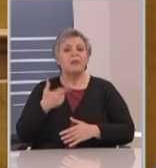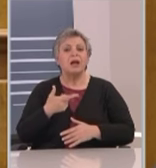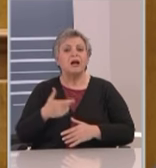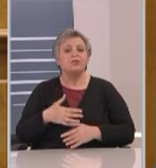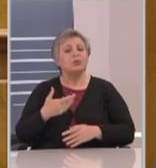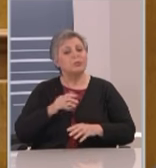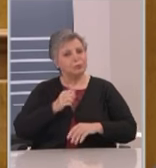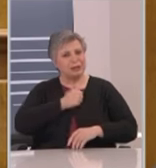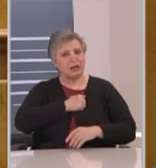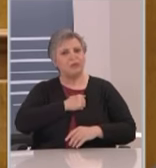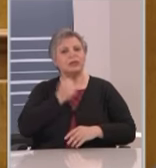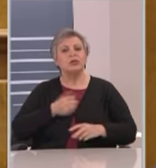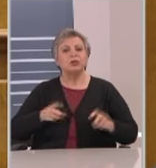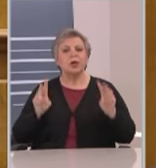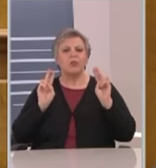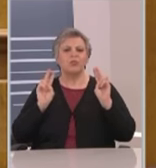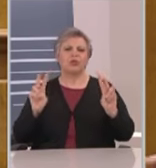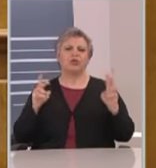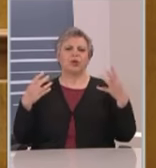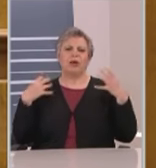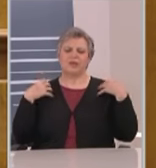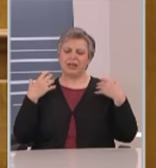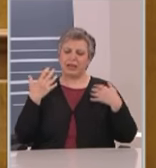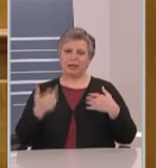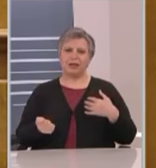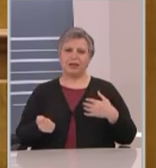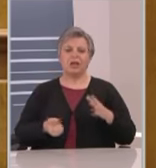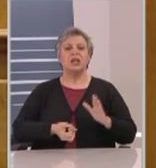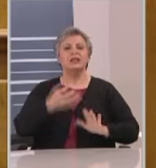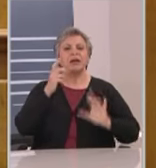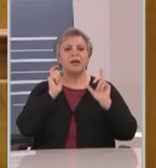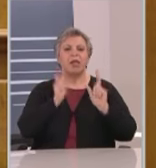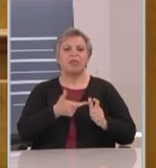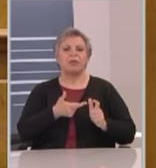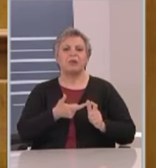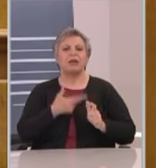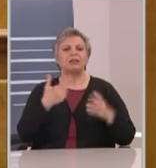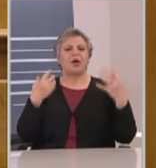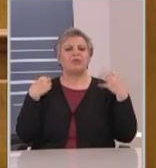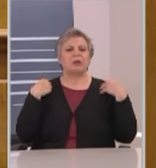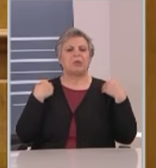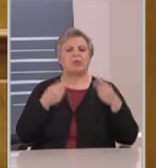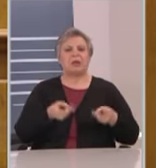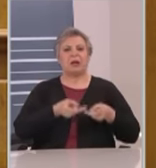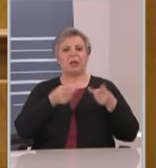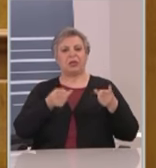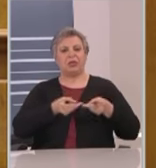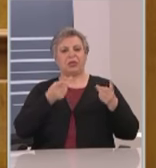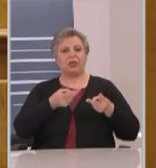τόσο μεγάλες που οι δικές της στο θέμα αυτό θα περάσουν σχεδόν απαρατήρητες. Από την